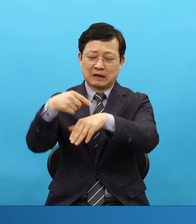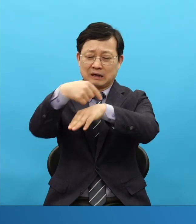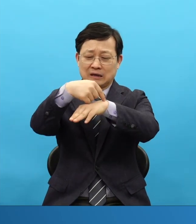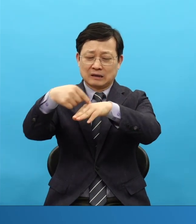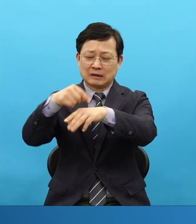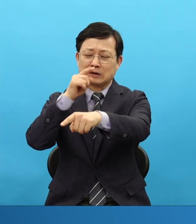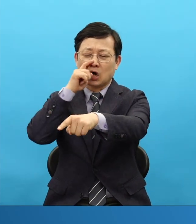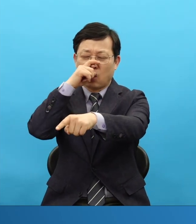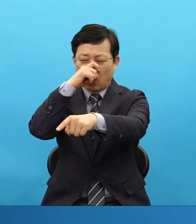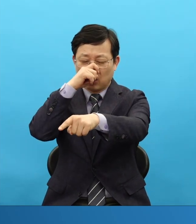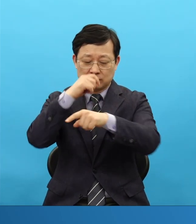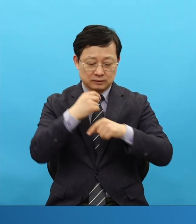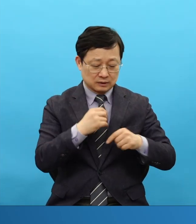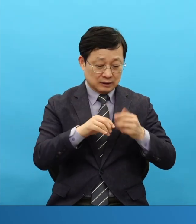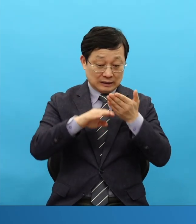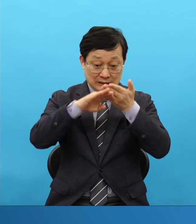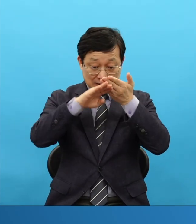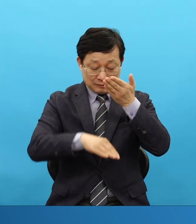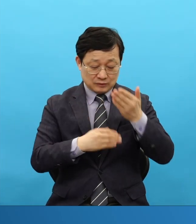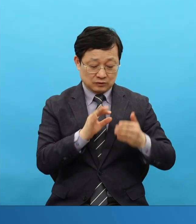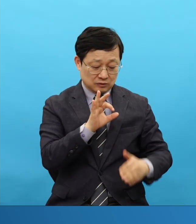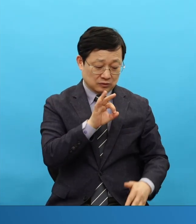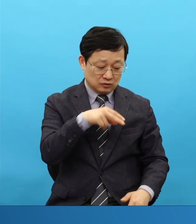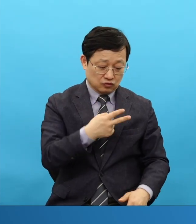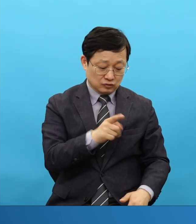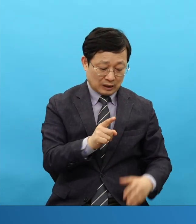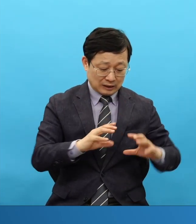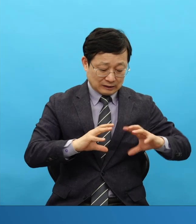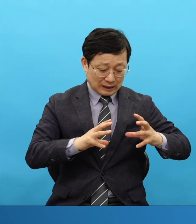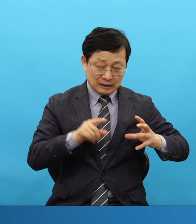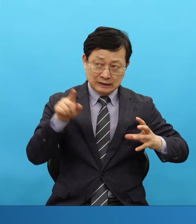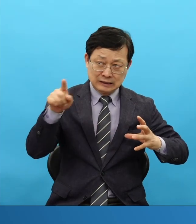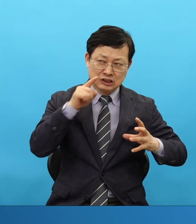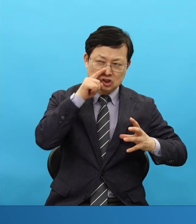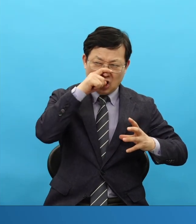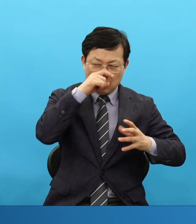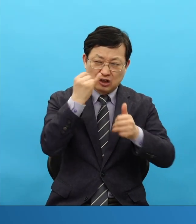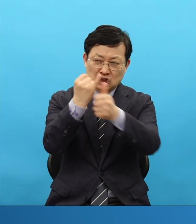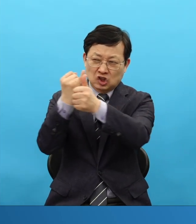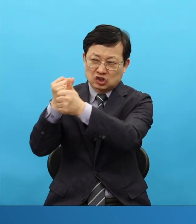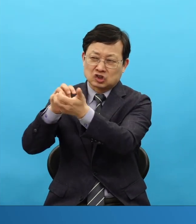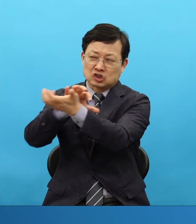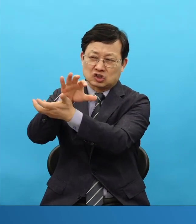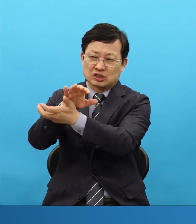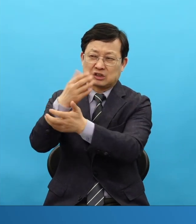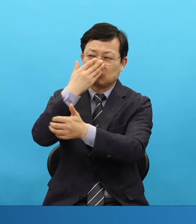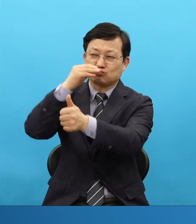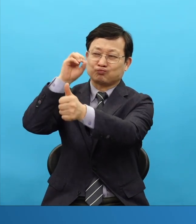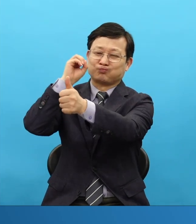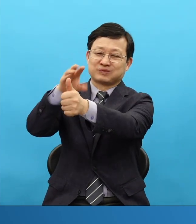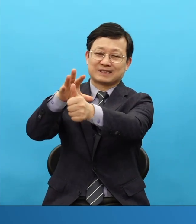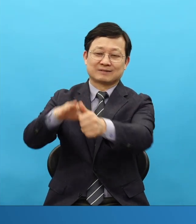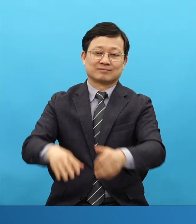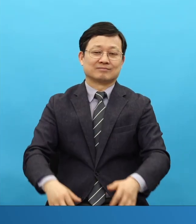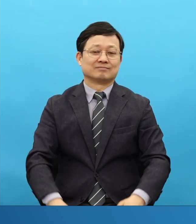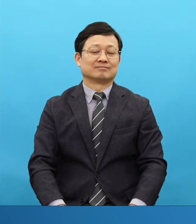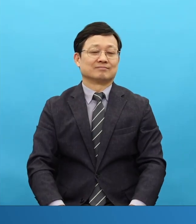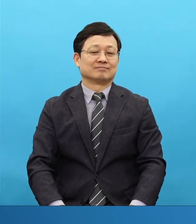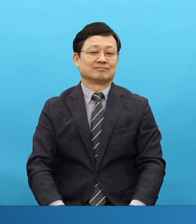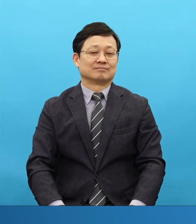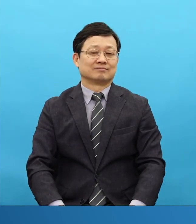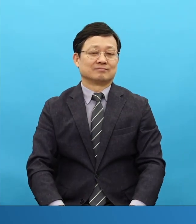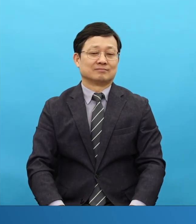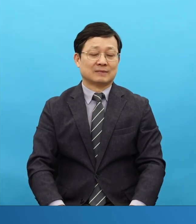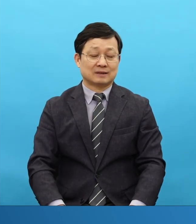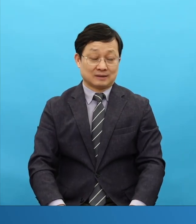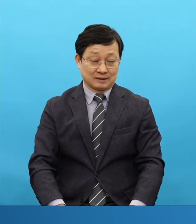the foreigners would marry the natives and have children. So the mixed people of Samaria were shunned. 그러다가